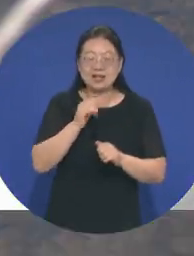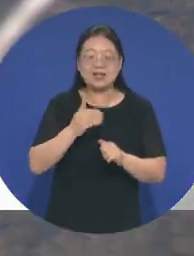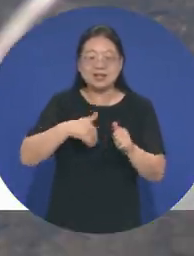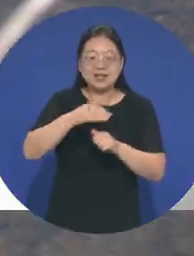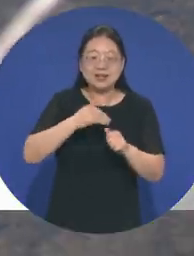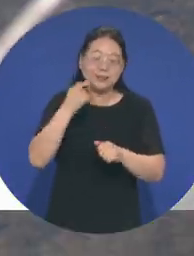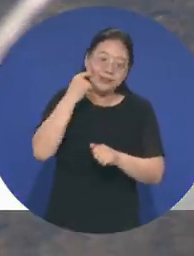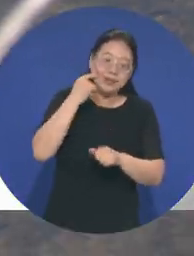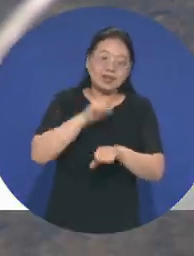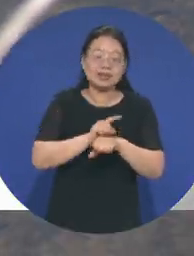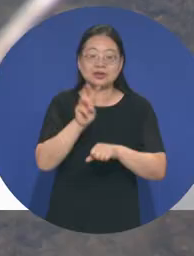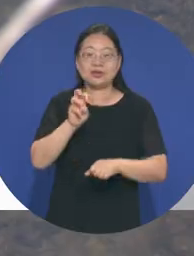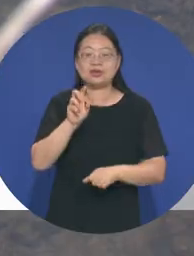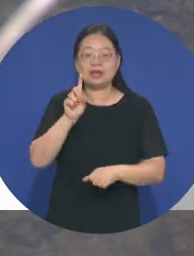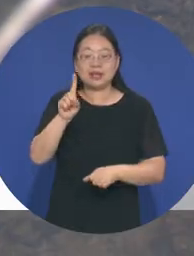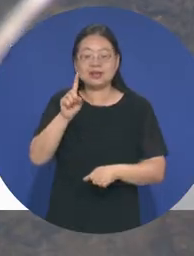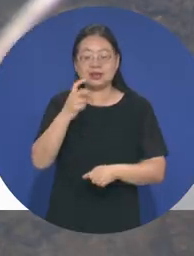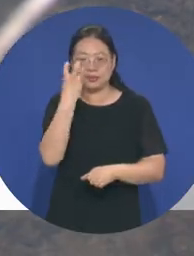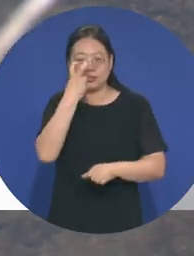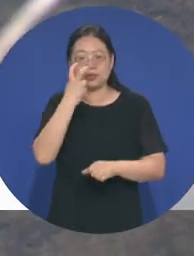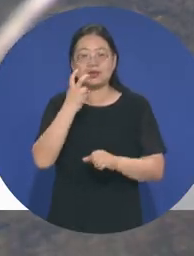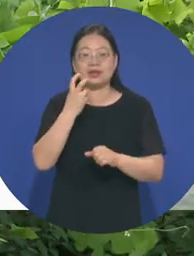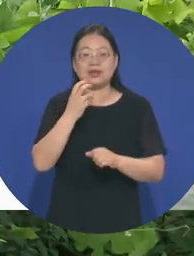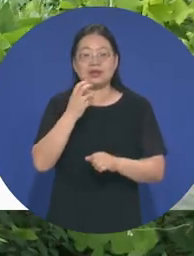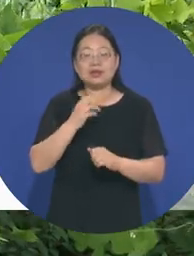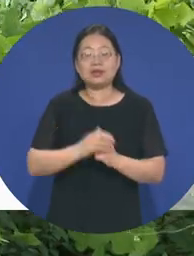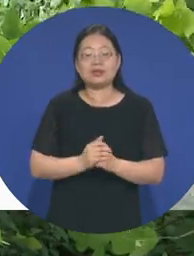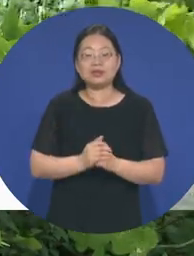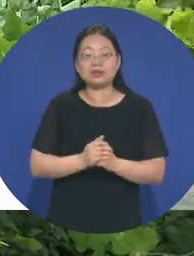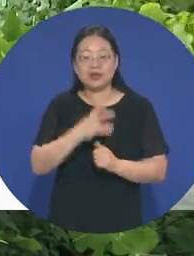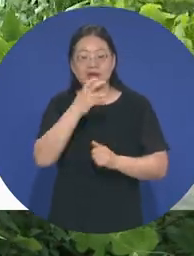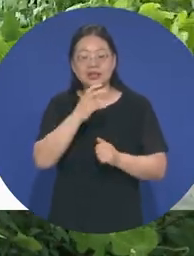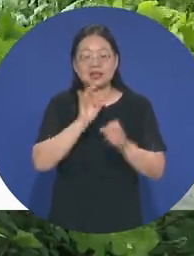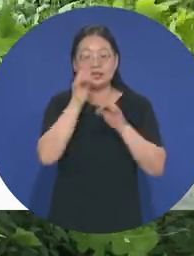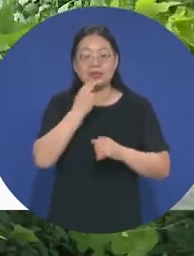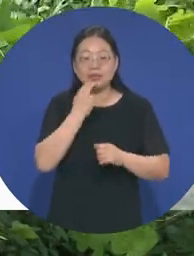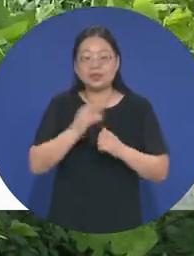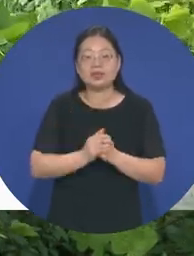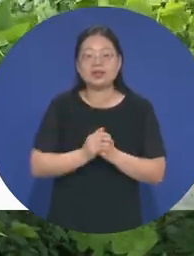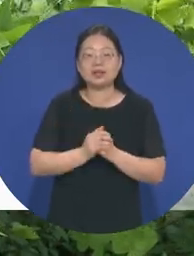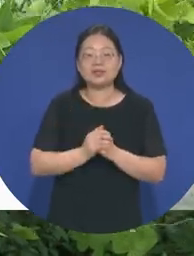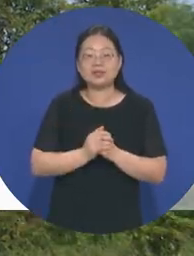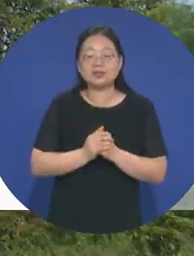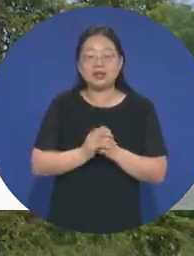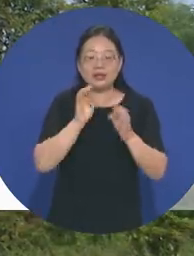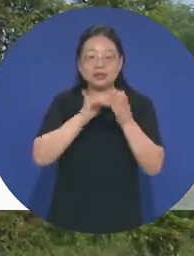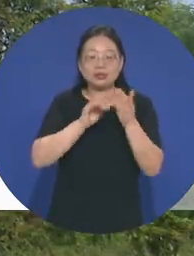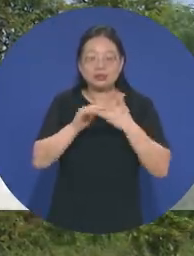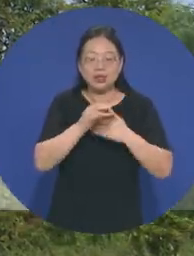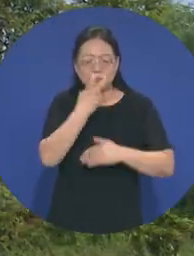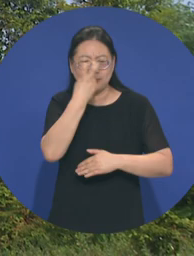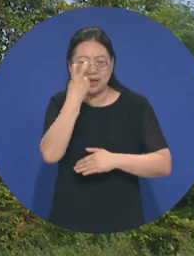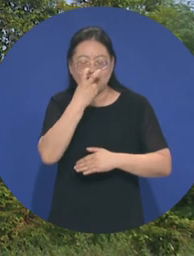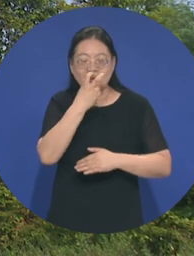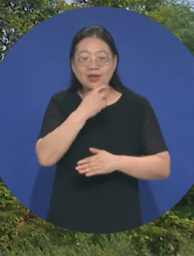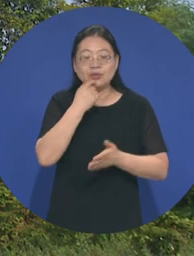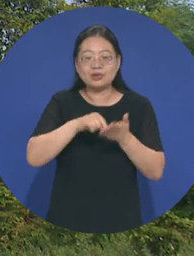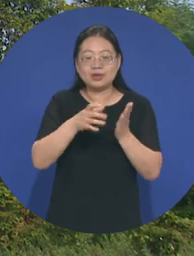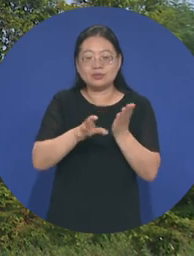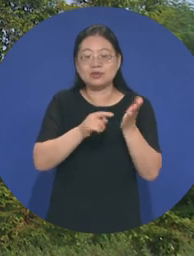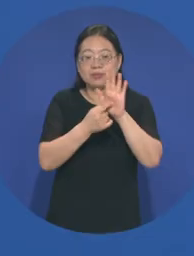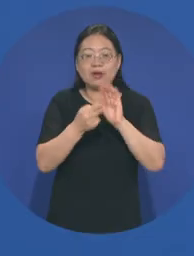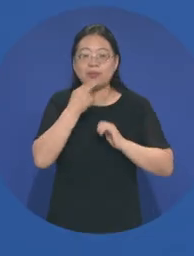등 30개 항목을 검사한 결과 이상 없고 사고 후 일주일 동안의 대기질 측정에서도 유해물질은 검출되지